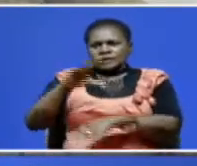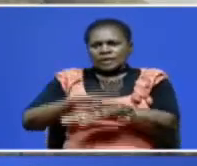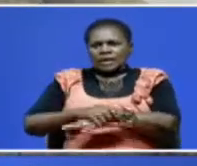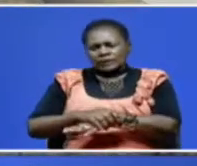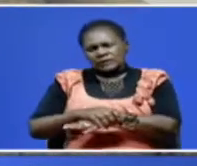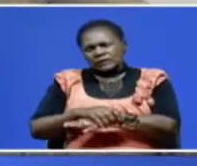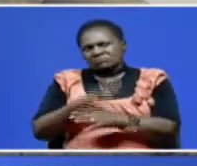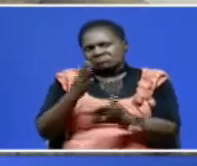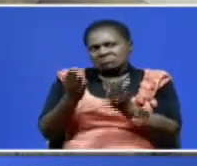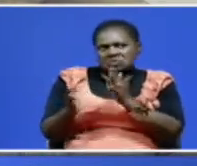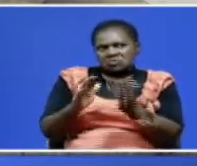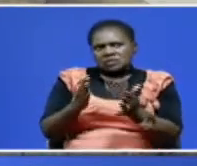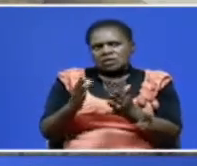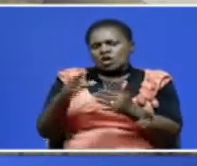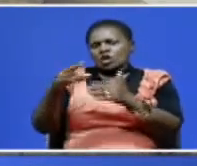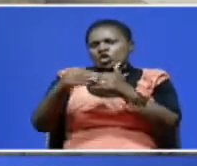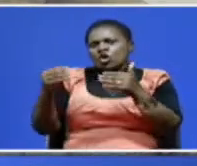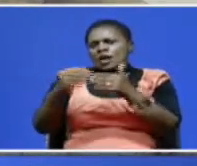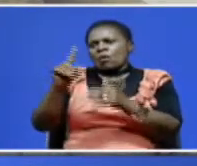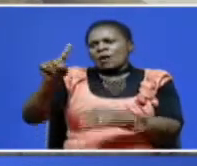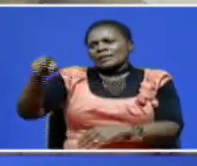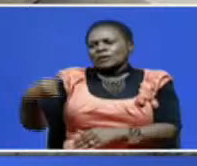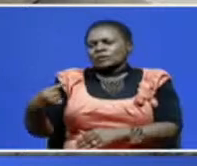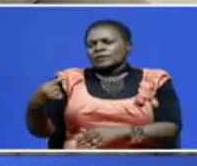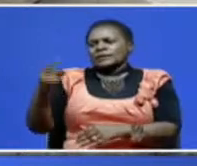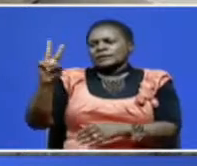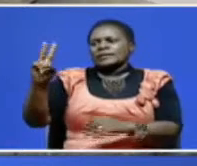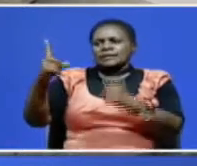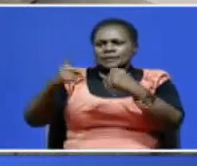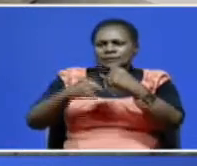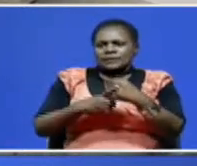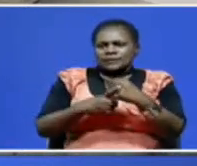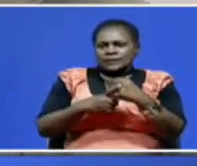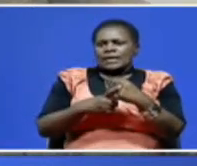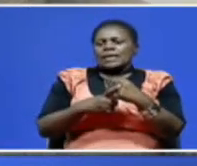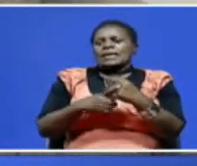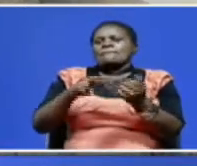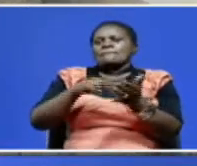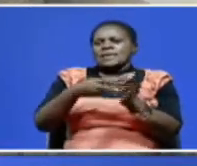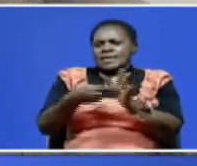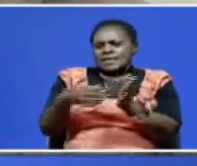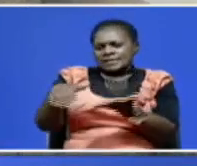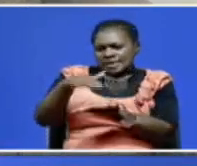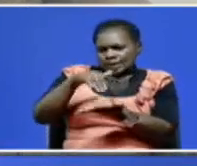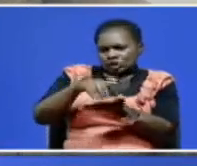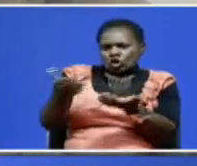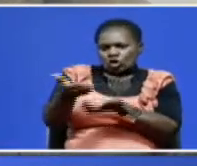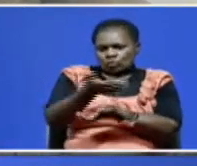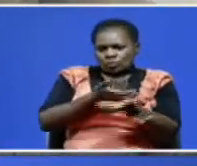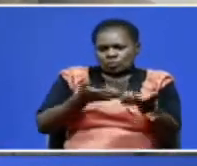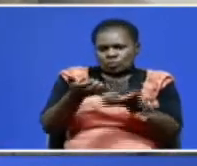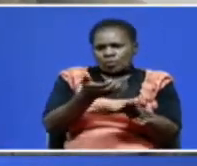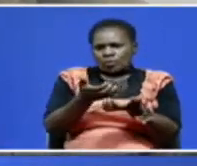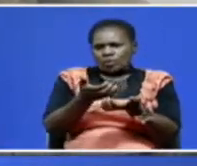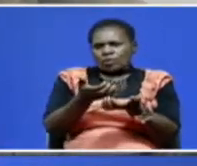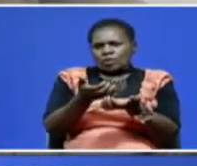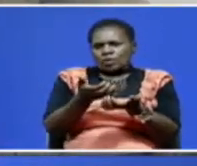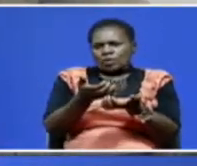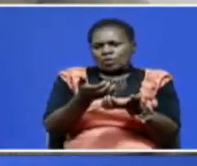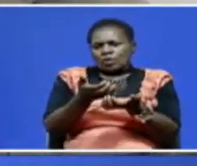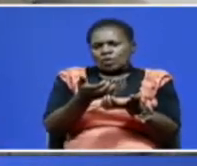anapata wastani wa dola 1026. Hiyo ndio maana ya kuwa kwenye uchumi wa kati wa chini. Kwa hiyo nchi zote